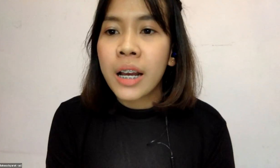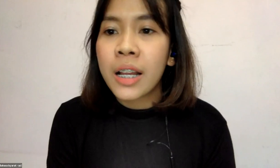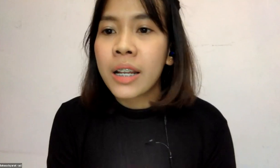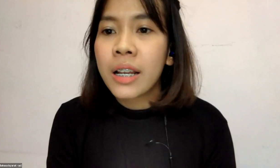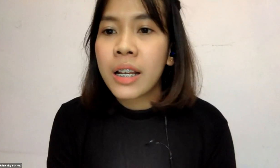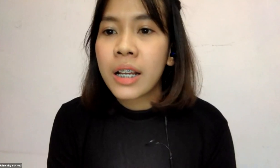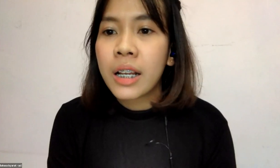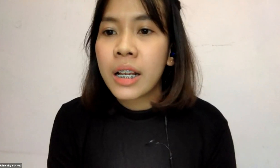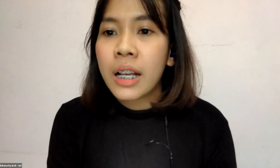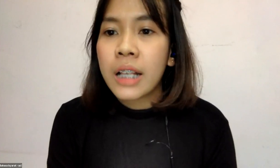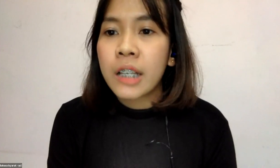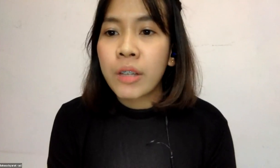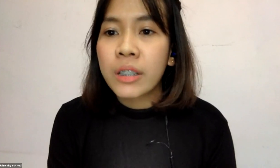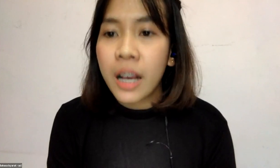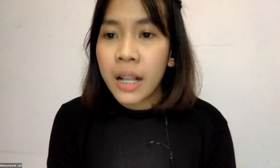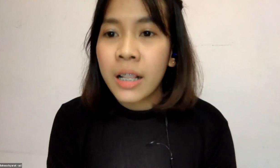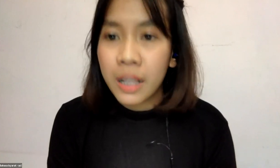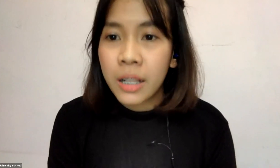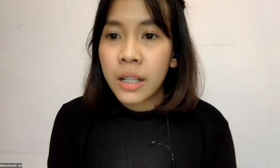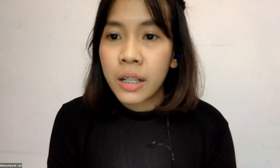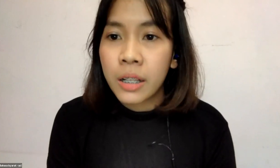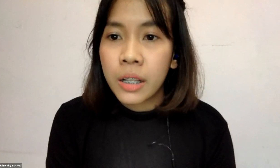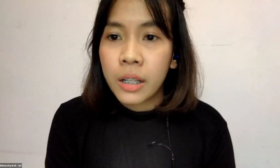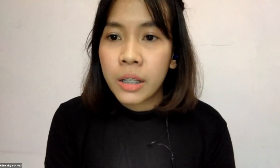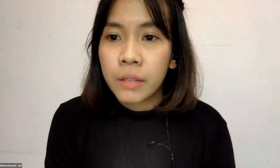juga dengan sekuensial